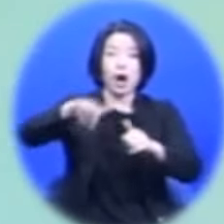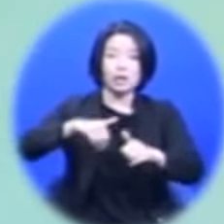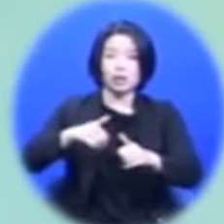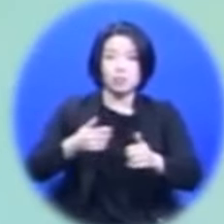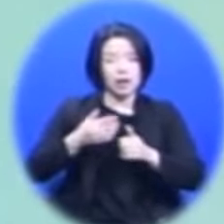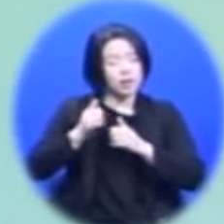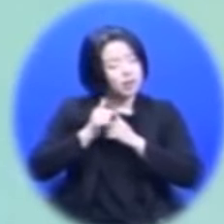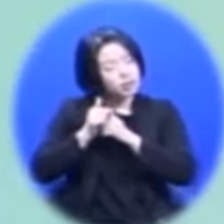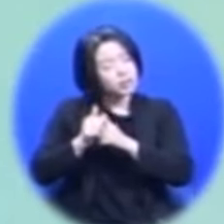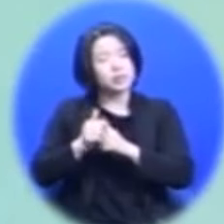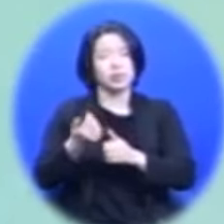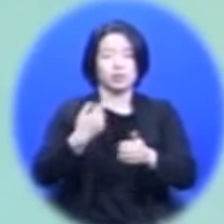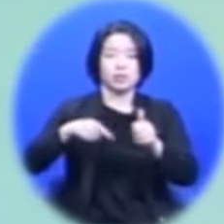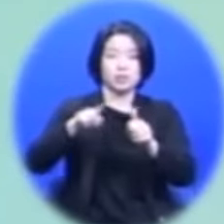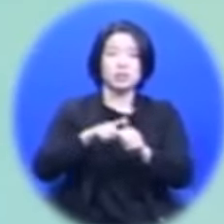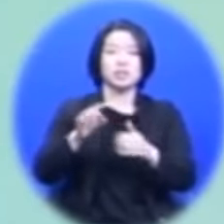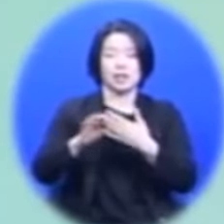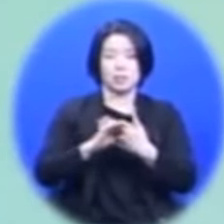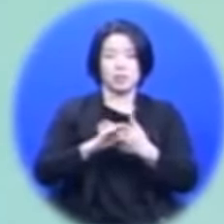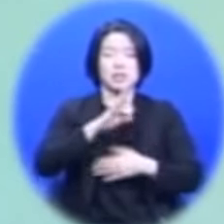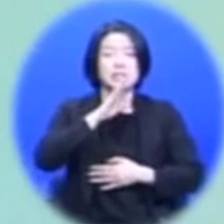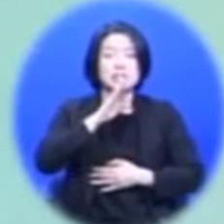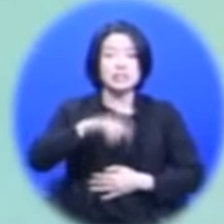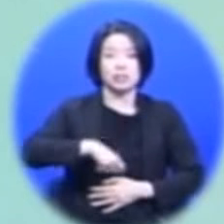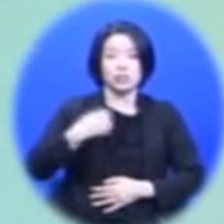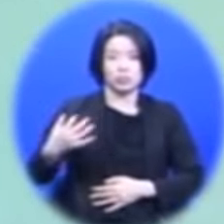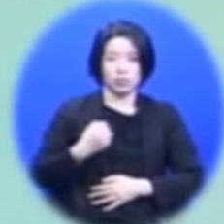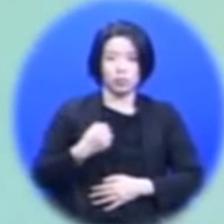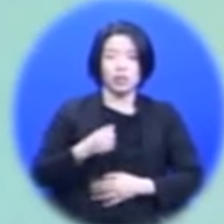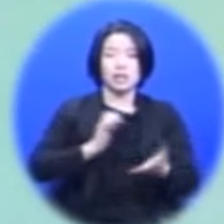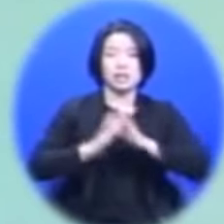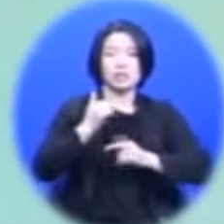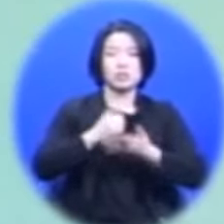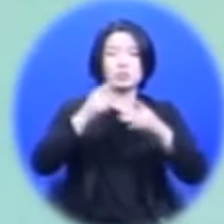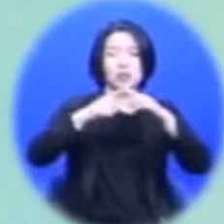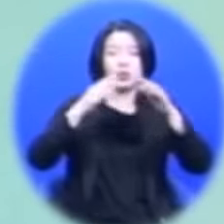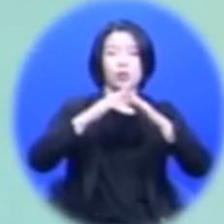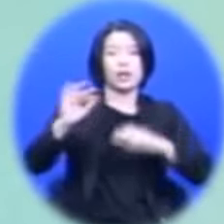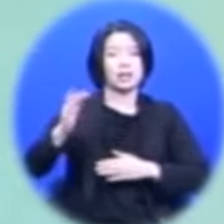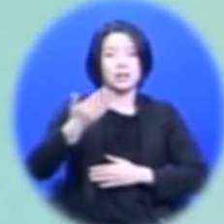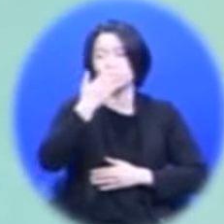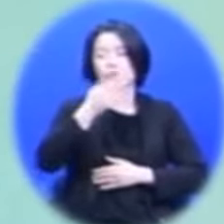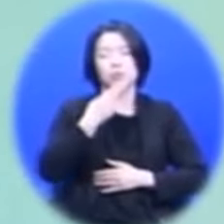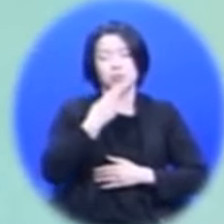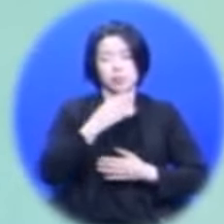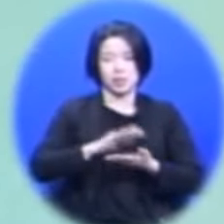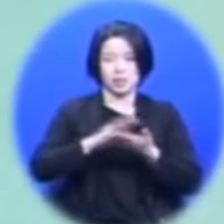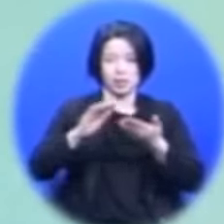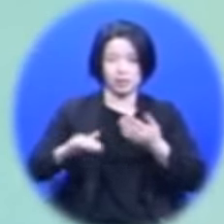의존하니 그러면 진정으로 예수님의 교회가 될 수가 없는 거죠.